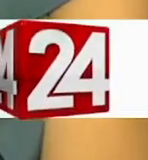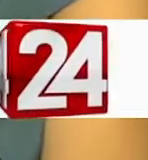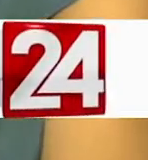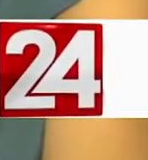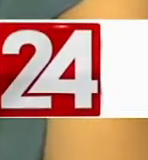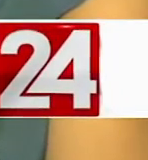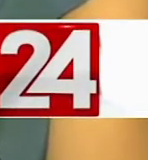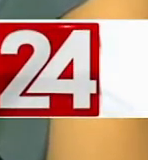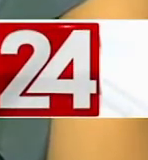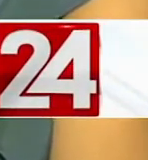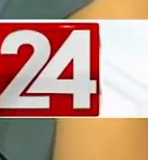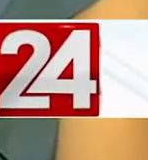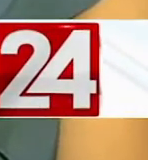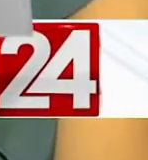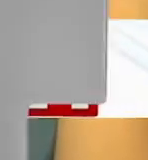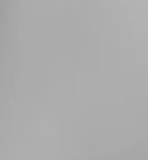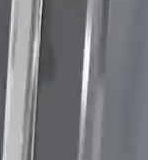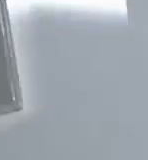Tom Rodriguez.